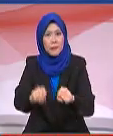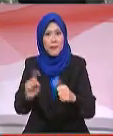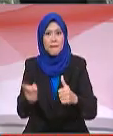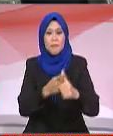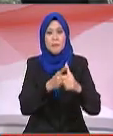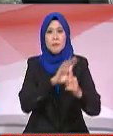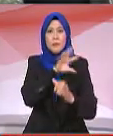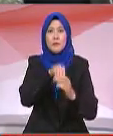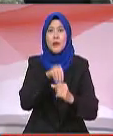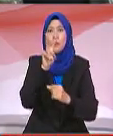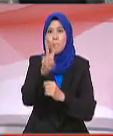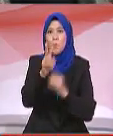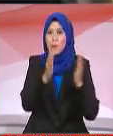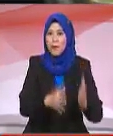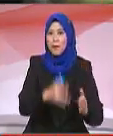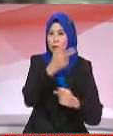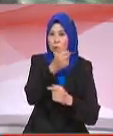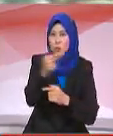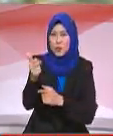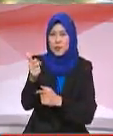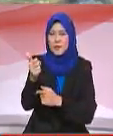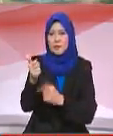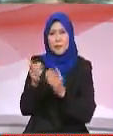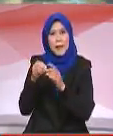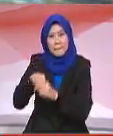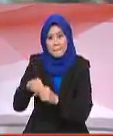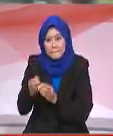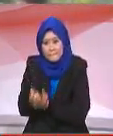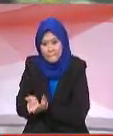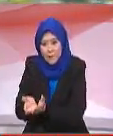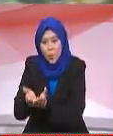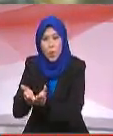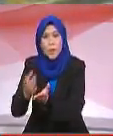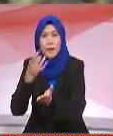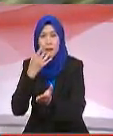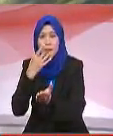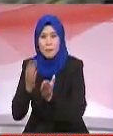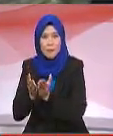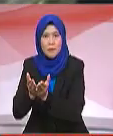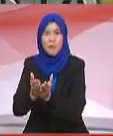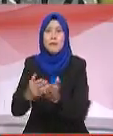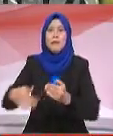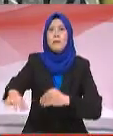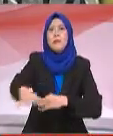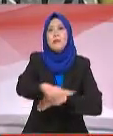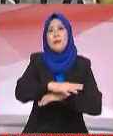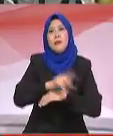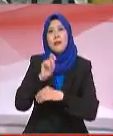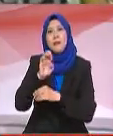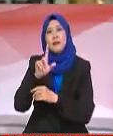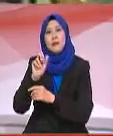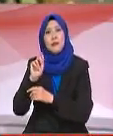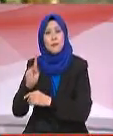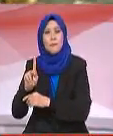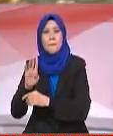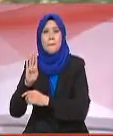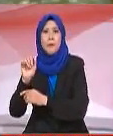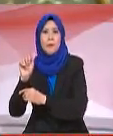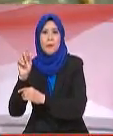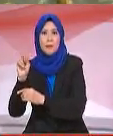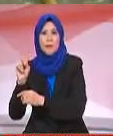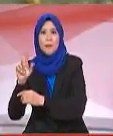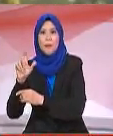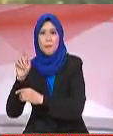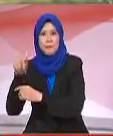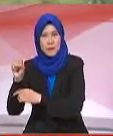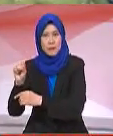pertama melibatkan 2 warga Indonesia dalam sebuah bot gentian kaca di perairan pantai Teluk Tempoyak Bayan Lepas.